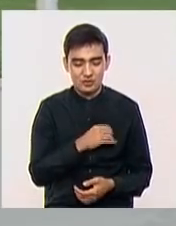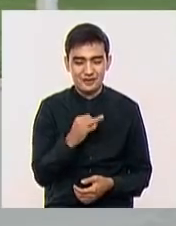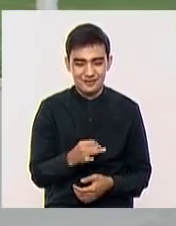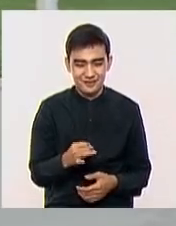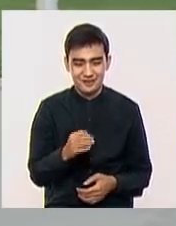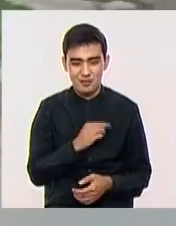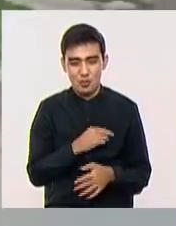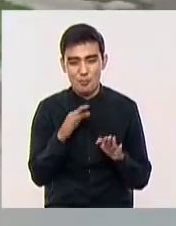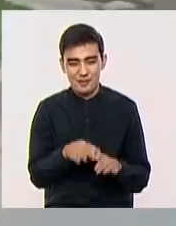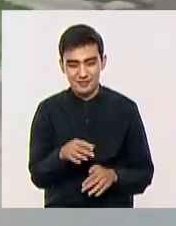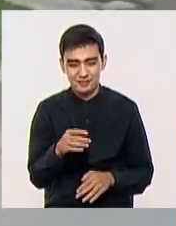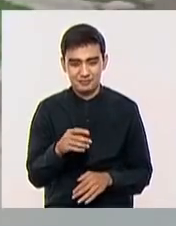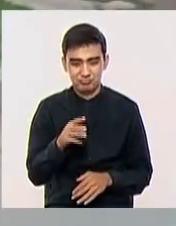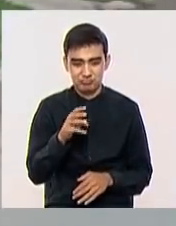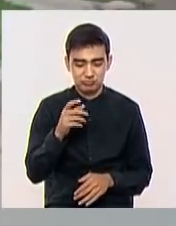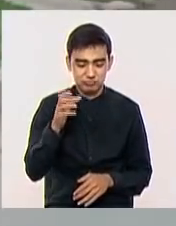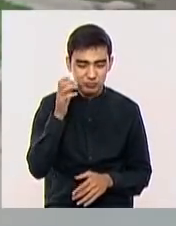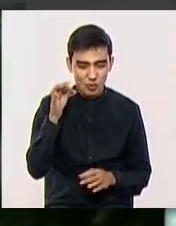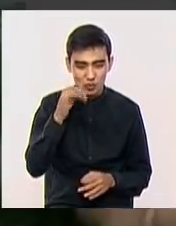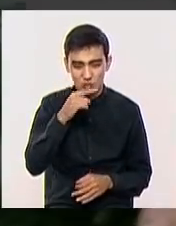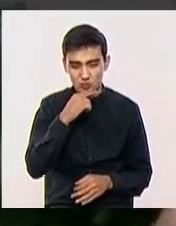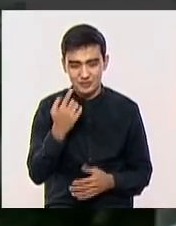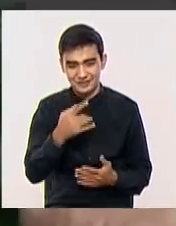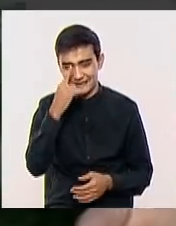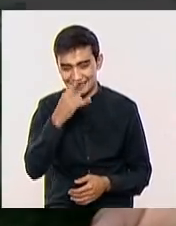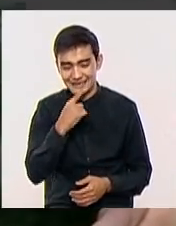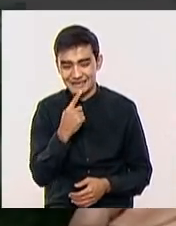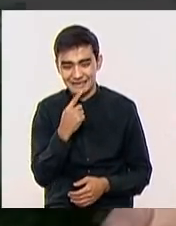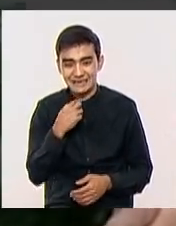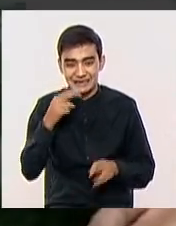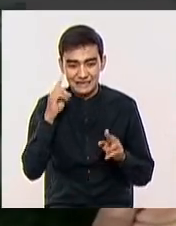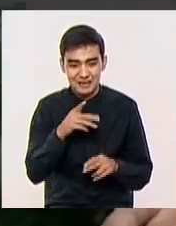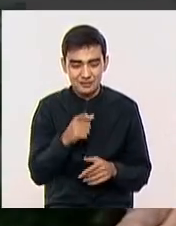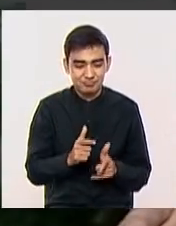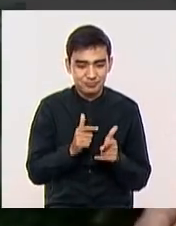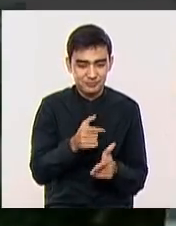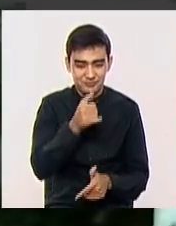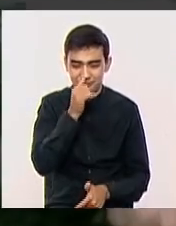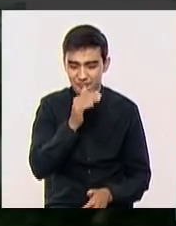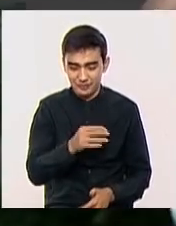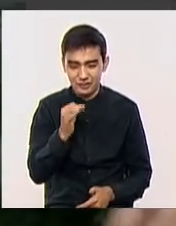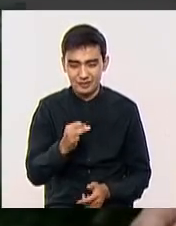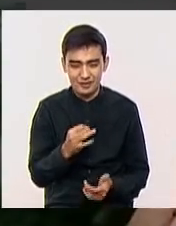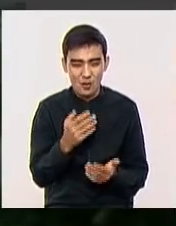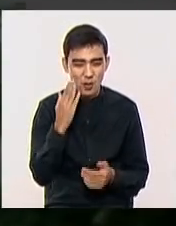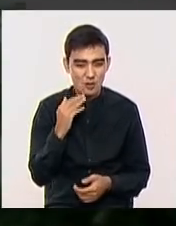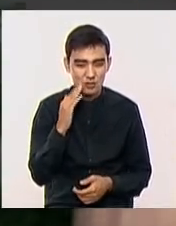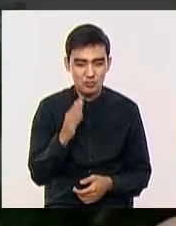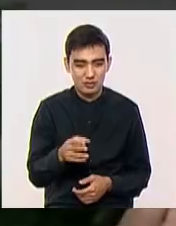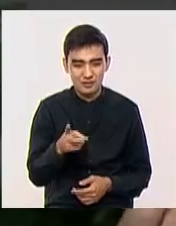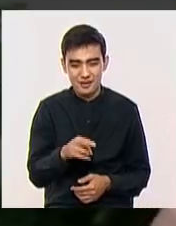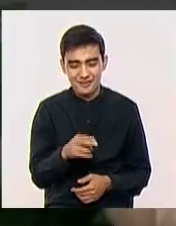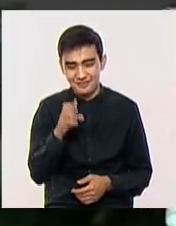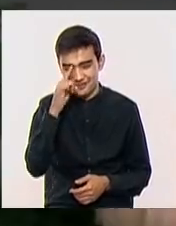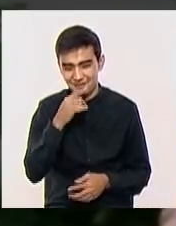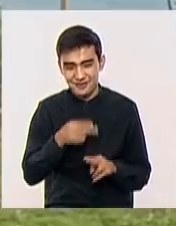без квалификации и знаний русского и казахского языков рассчитывать, скорее всего, не придется. Гораздо легче